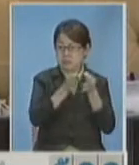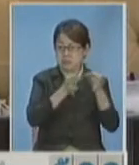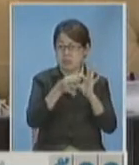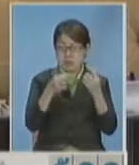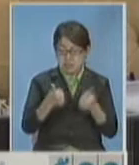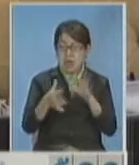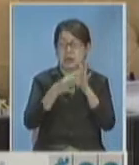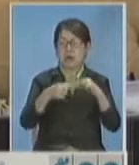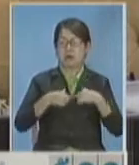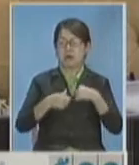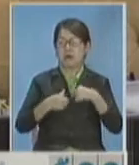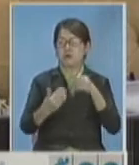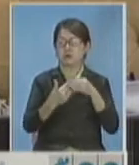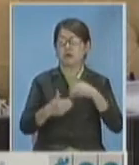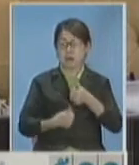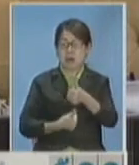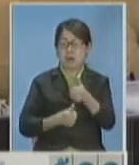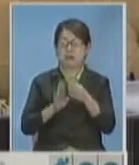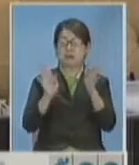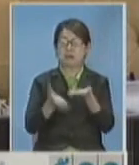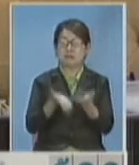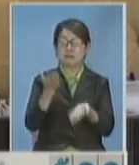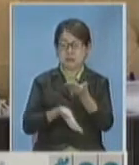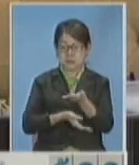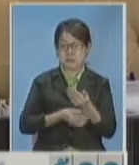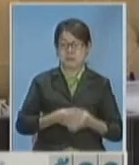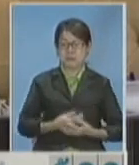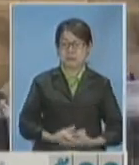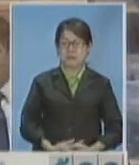กับผมอยากให้ท่านพูดเชิญต่อเถอะครับ